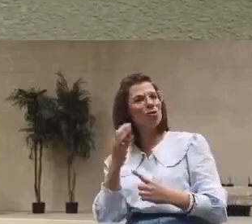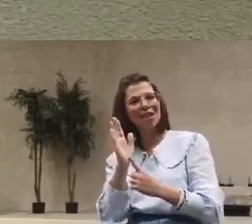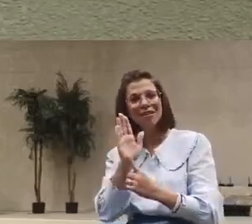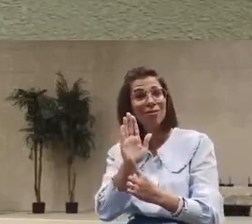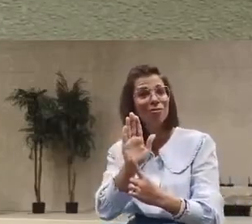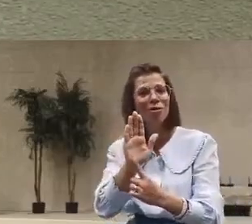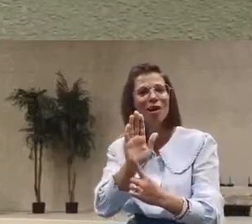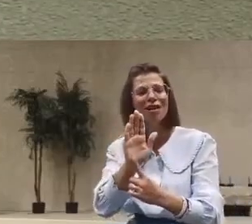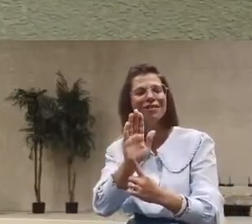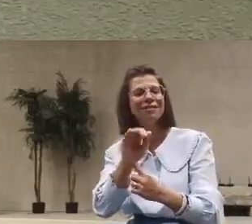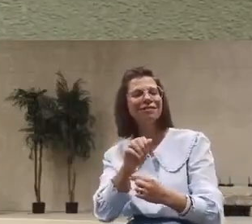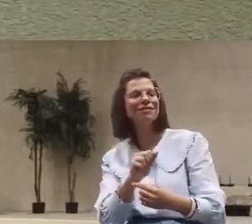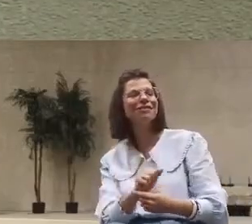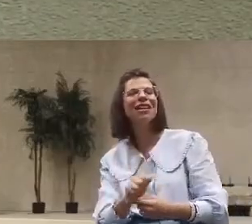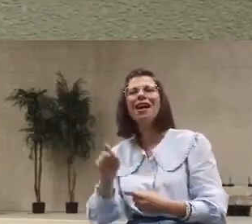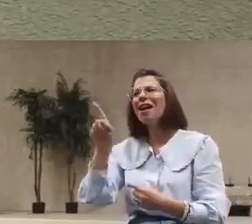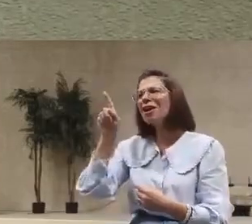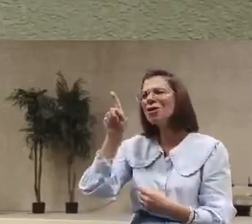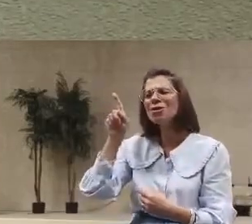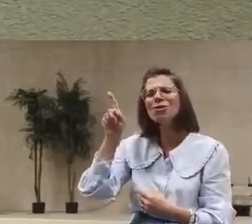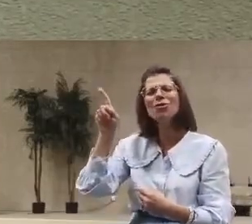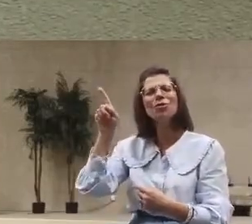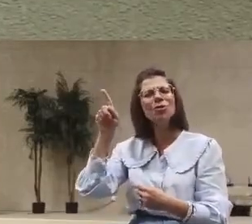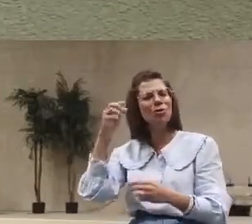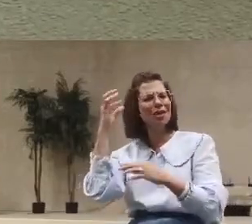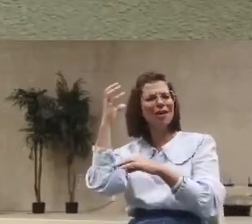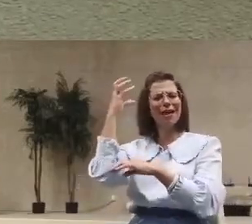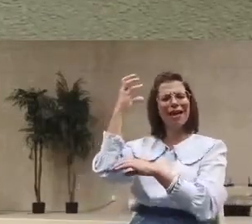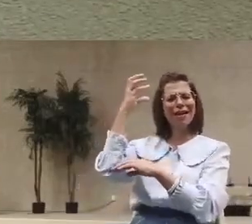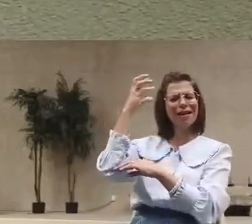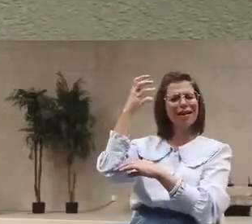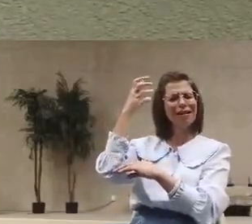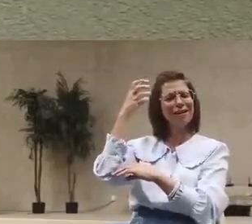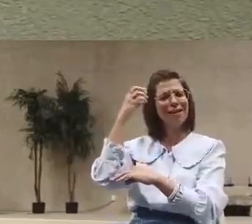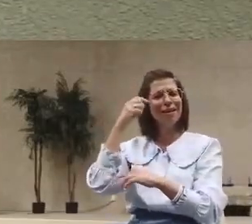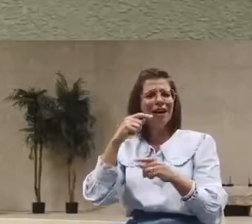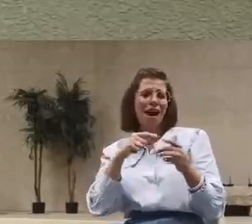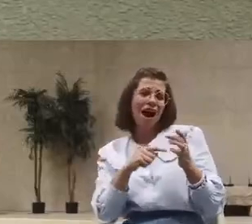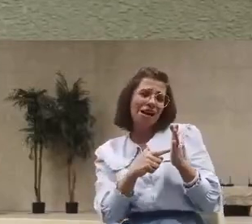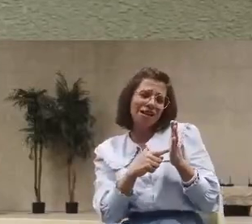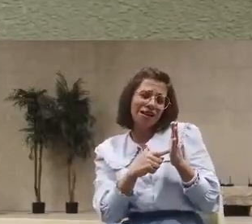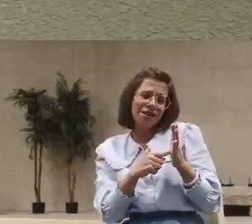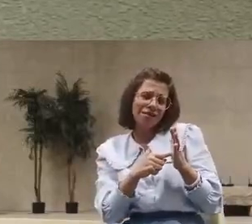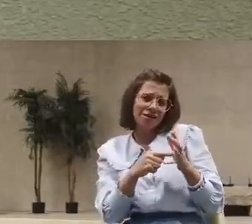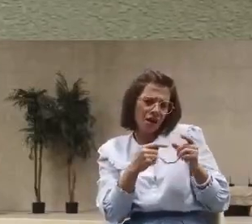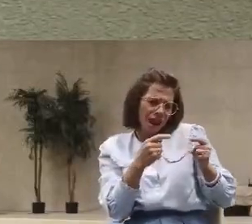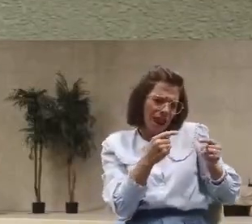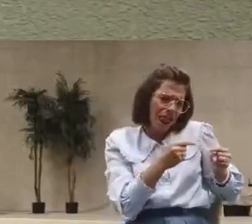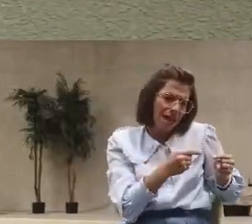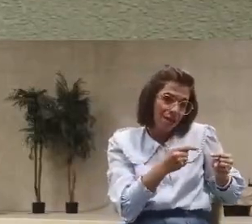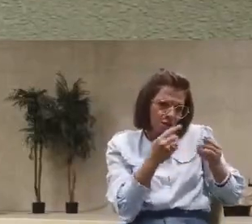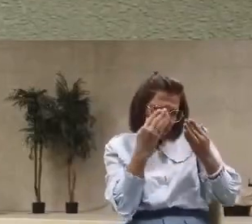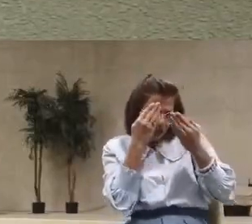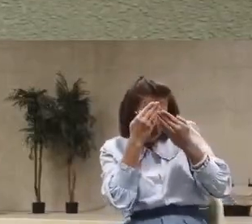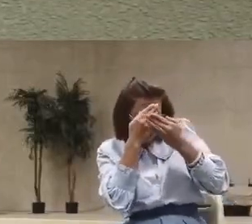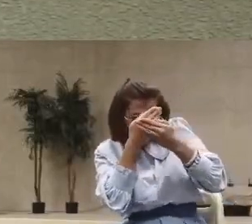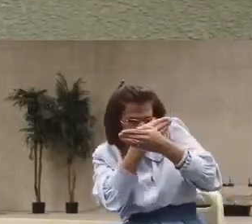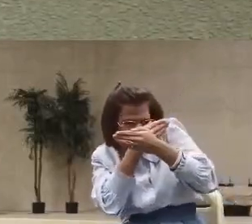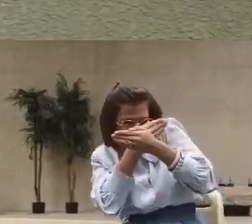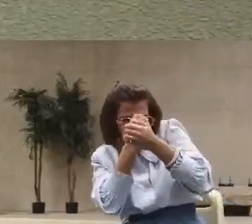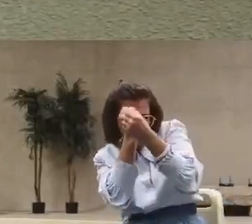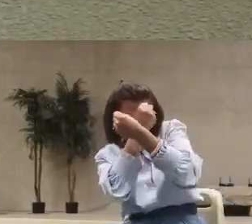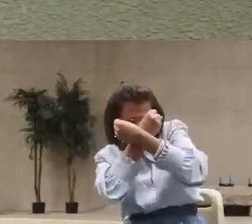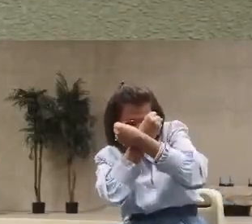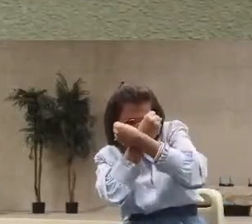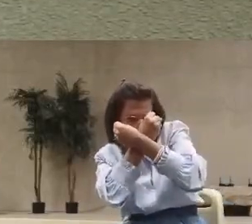enseigner qui va nous éclairer là où l'ennemi parfois se cache là où il y a des mensonges sur les bases